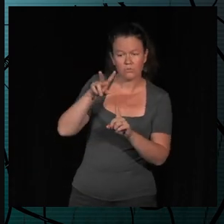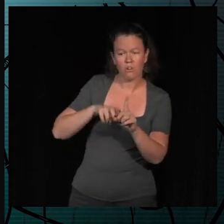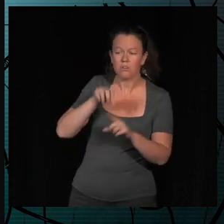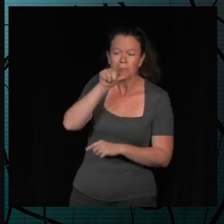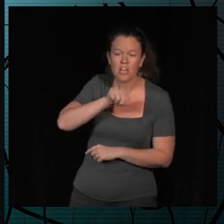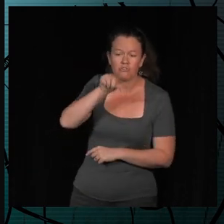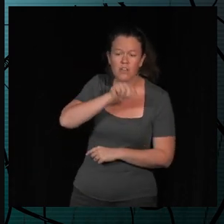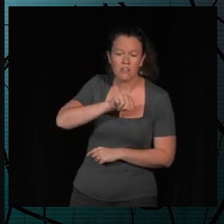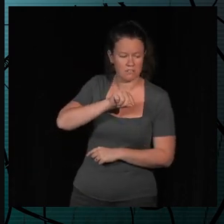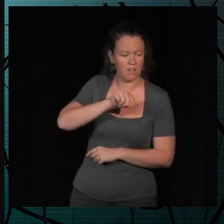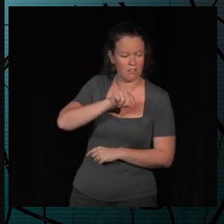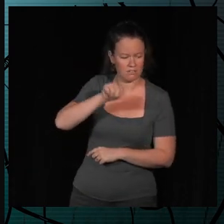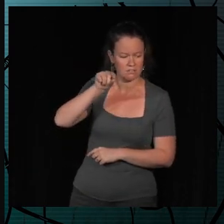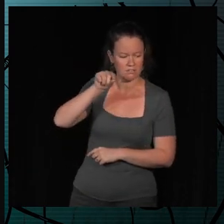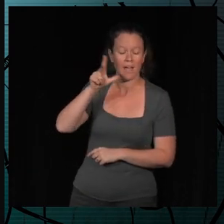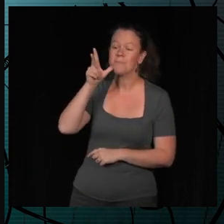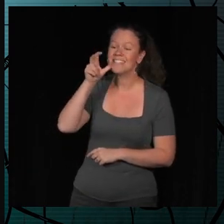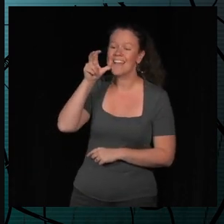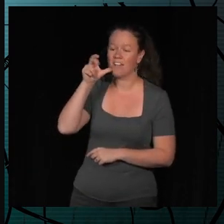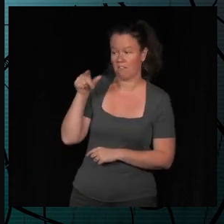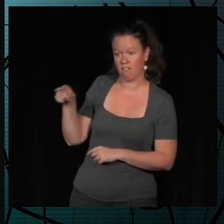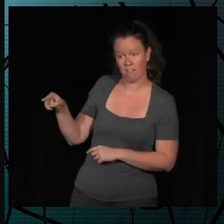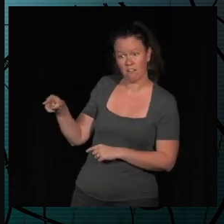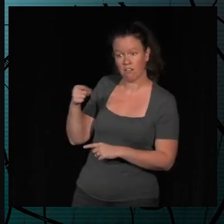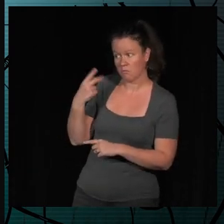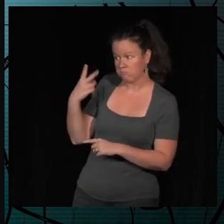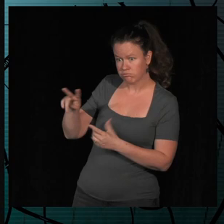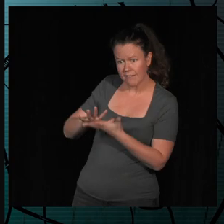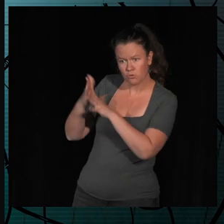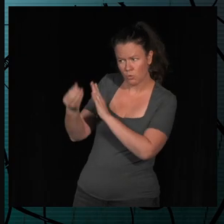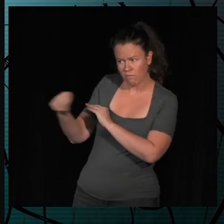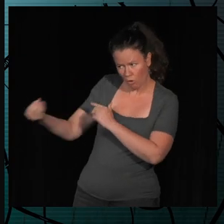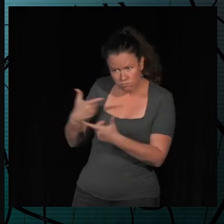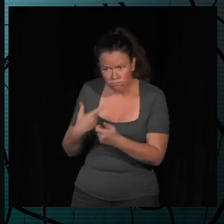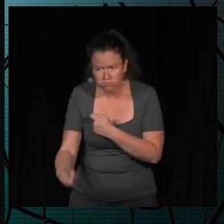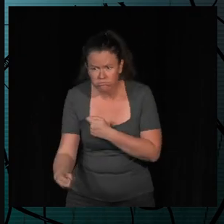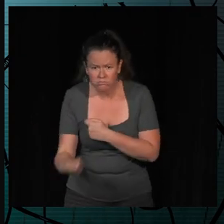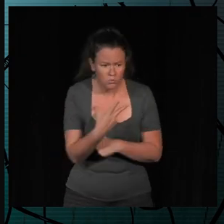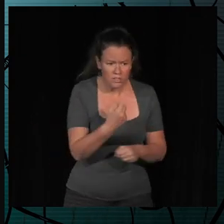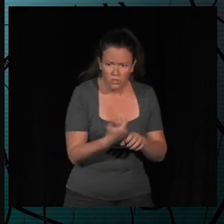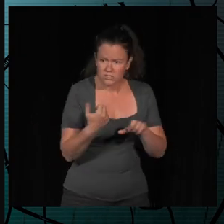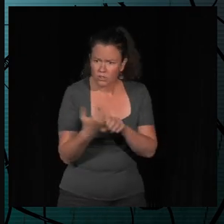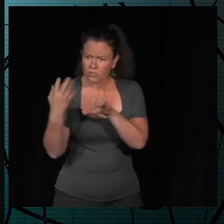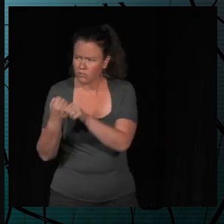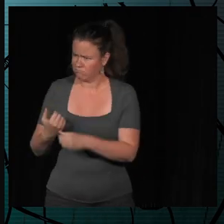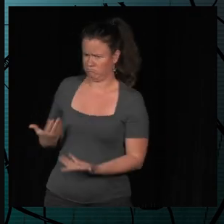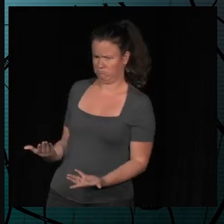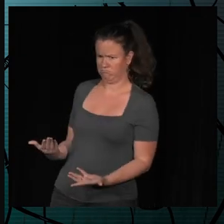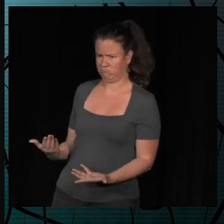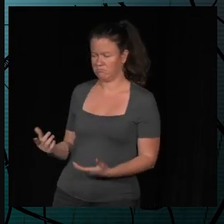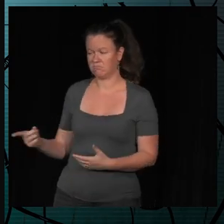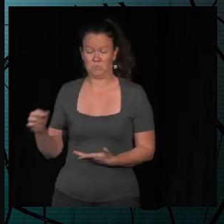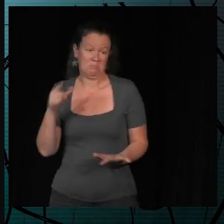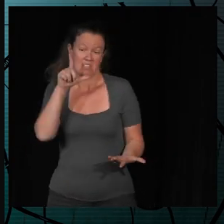piagger Ben ça rentre pas dans les familles par contre les familles voient bien que leur enfant rentre en maternel à 3